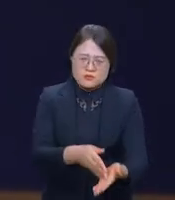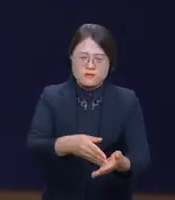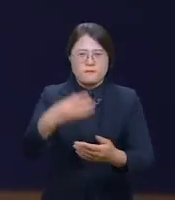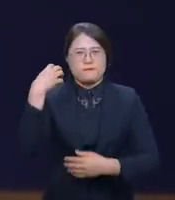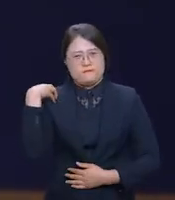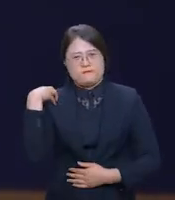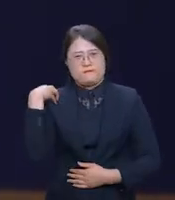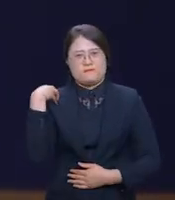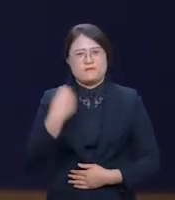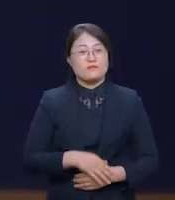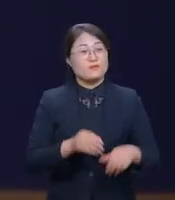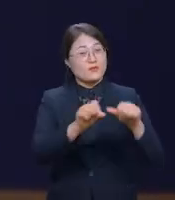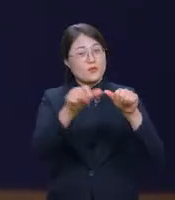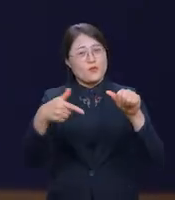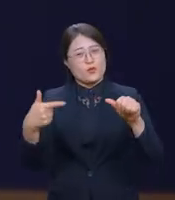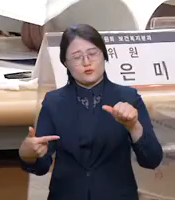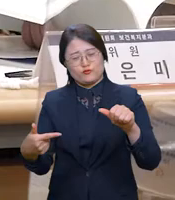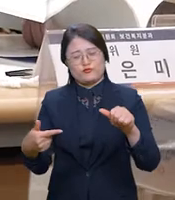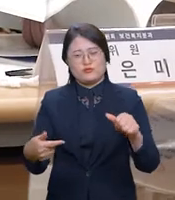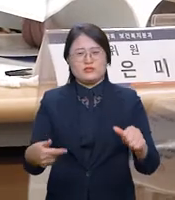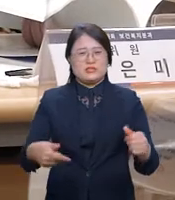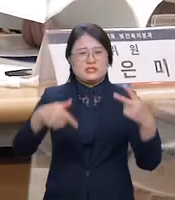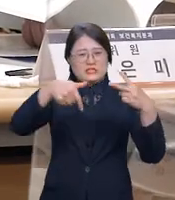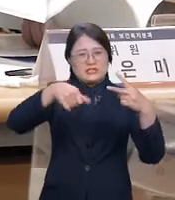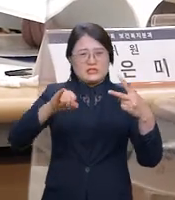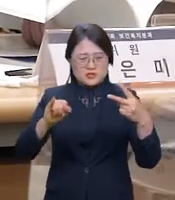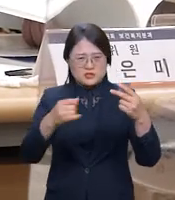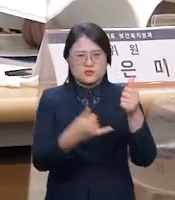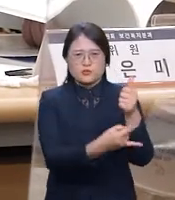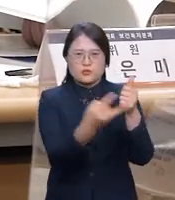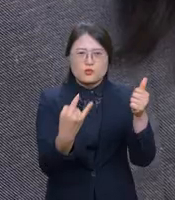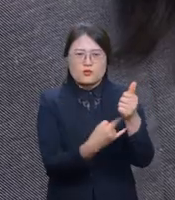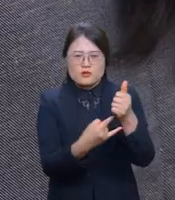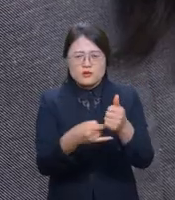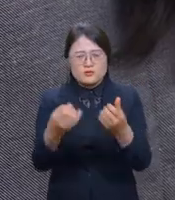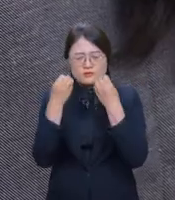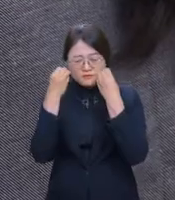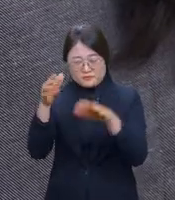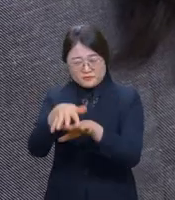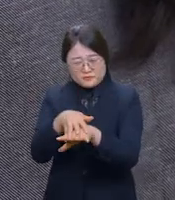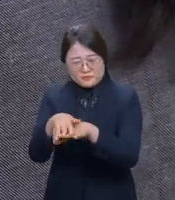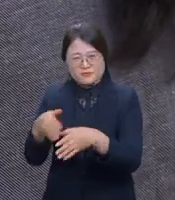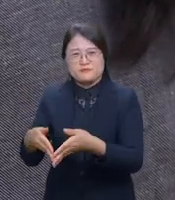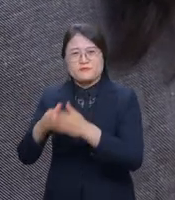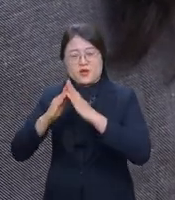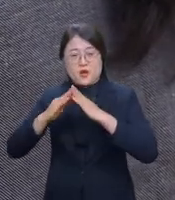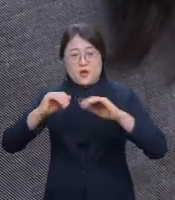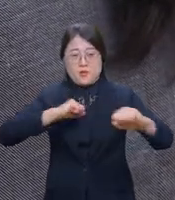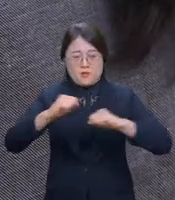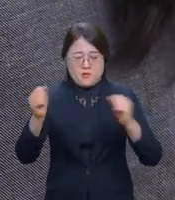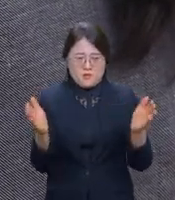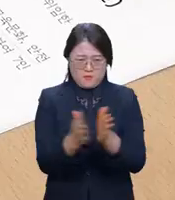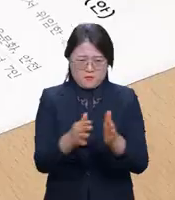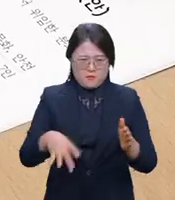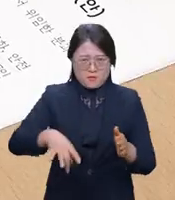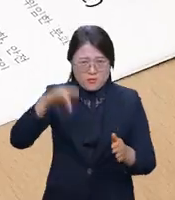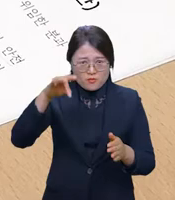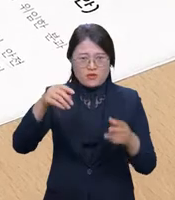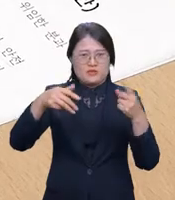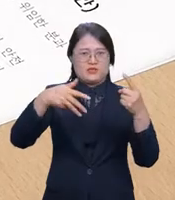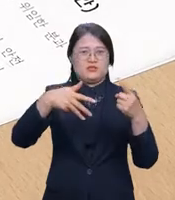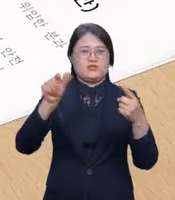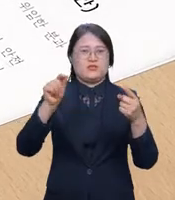하고 있는데요. 5월 6일 제2기 의왕시 미래위원회가 새롭게 구성되어 본격적인 활동을 위한